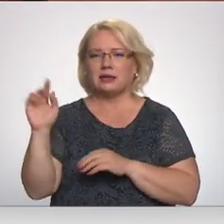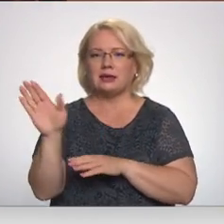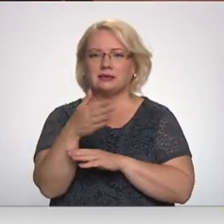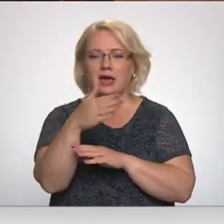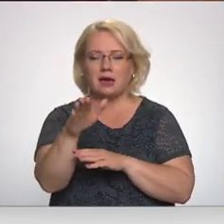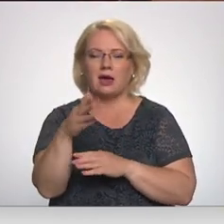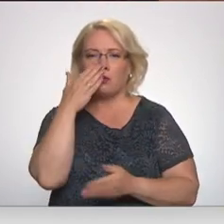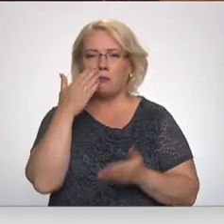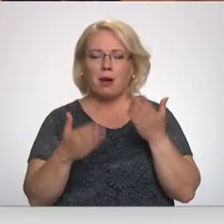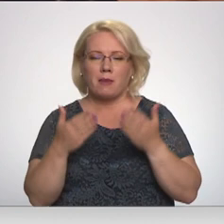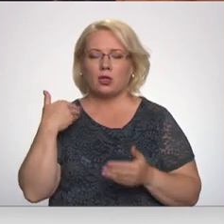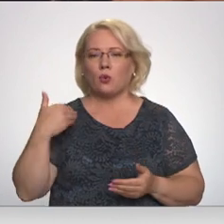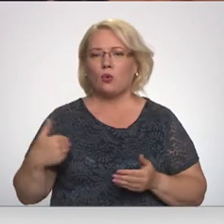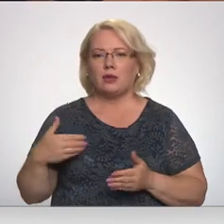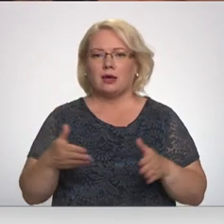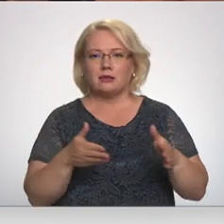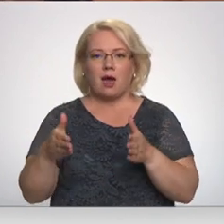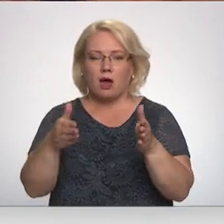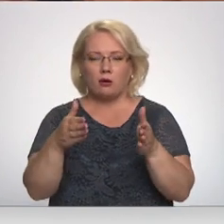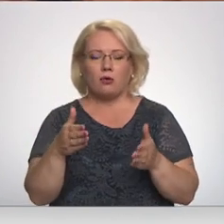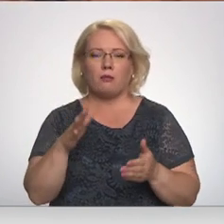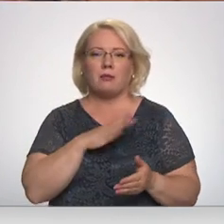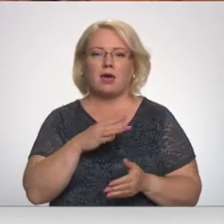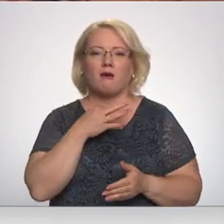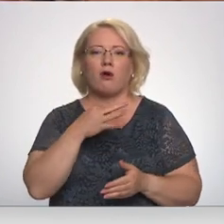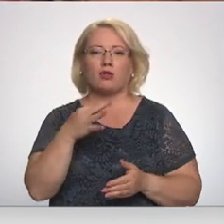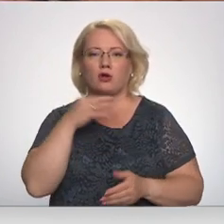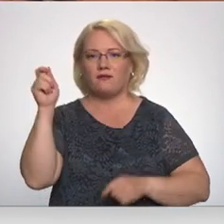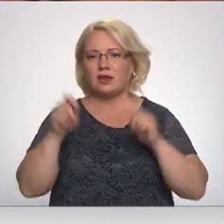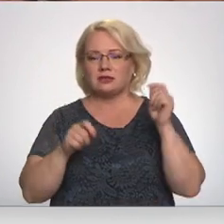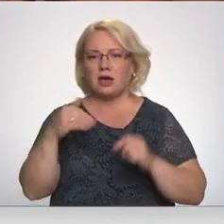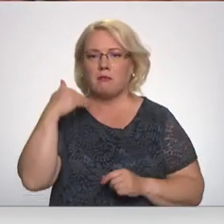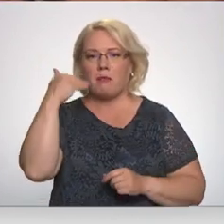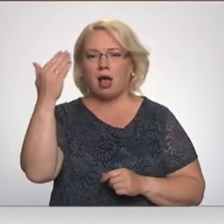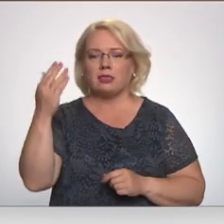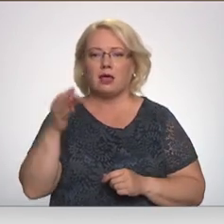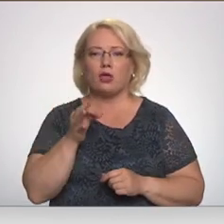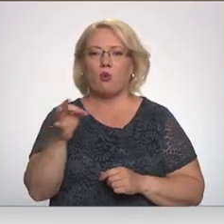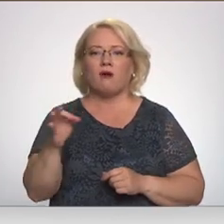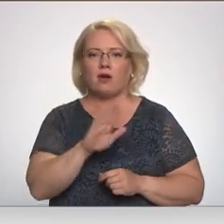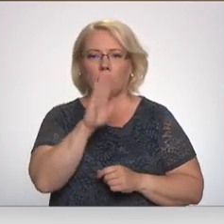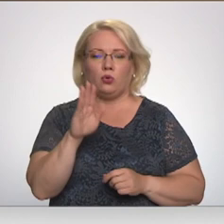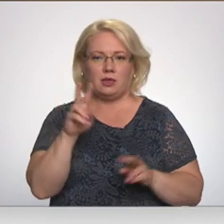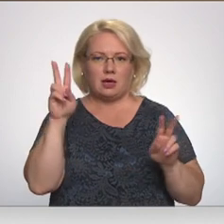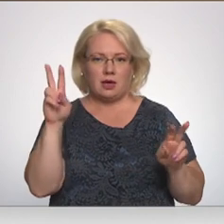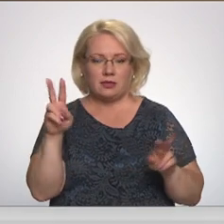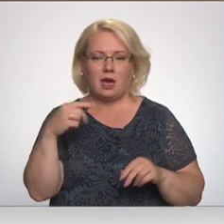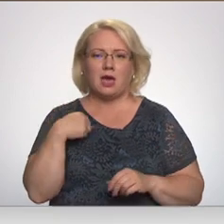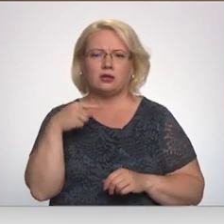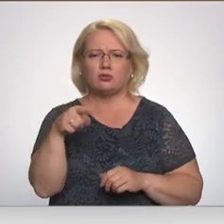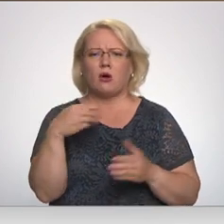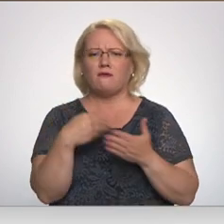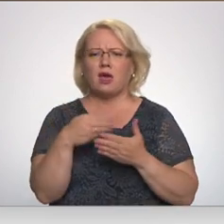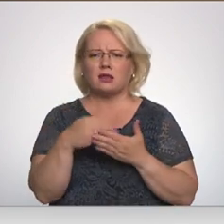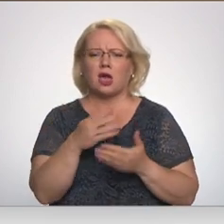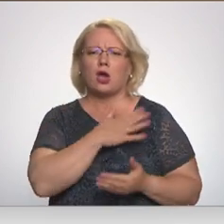šo Kuldīgas teiku taku, kļuva starptautiskā folkloras festivāla Baltika novadu diena. Es vērtēju to